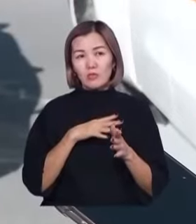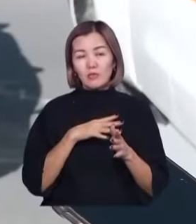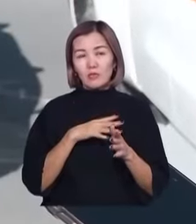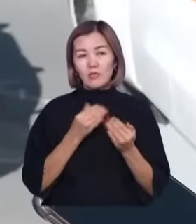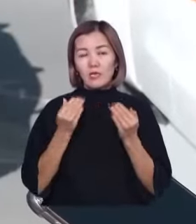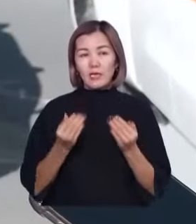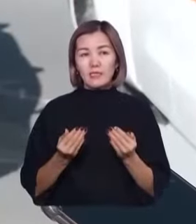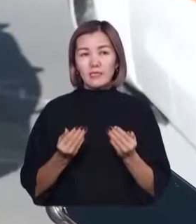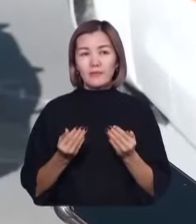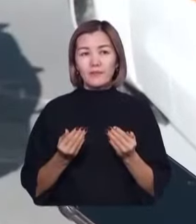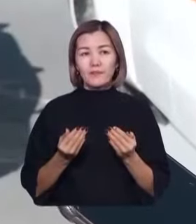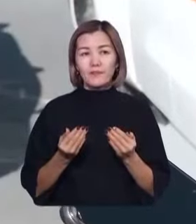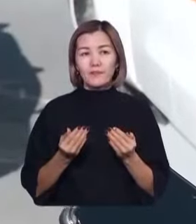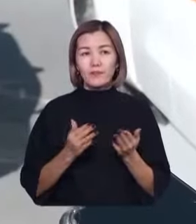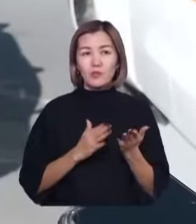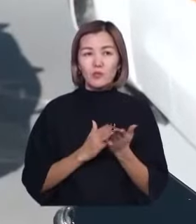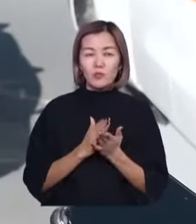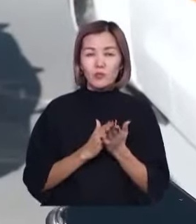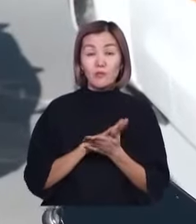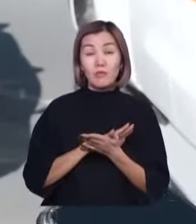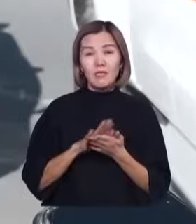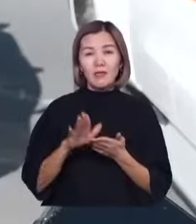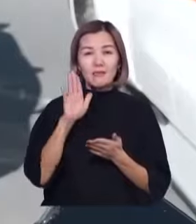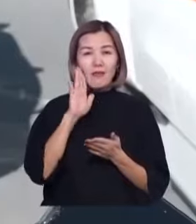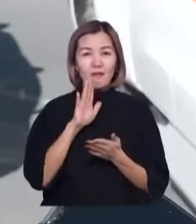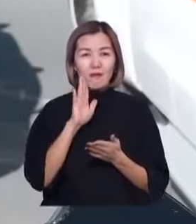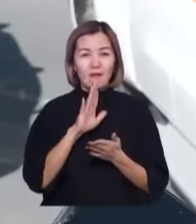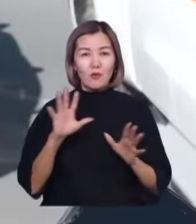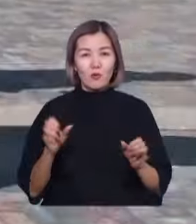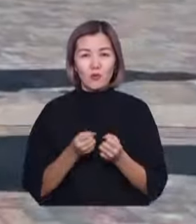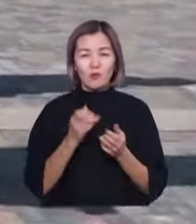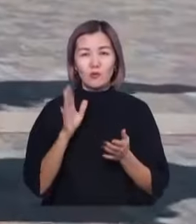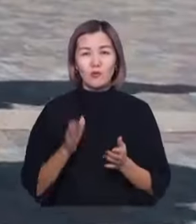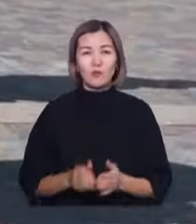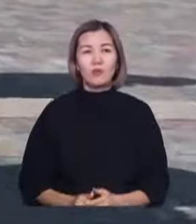енді қазір служебный таза ит болды ғой. Құтқарушы болды ғой.